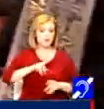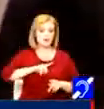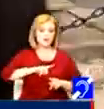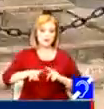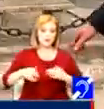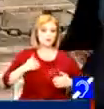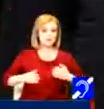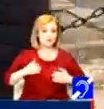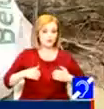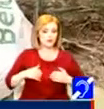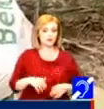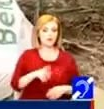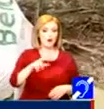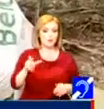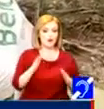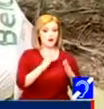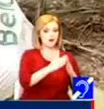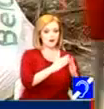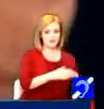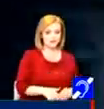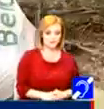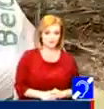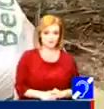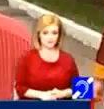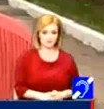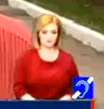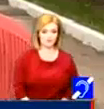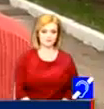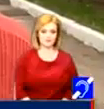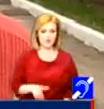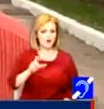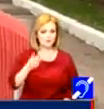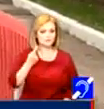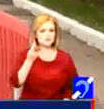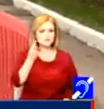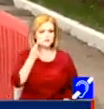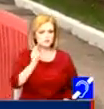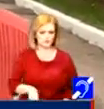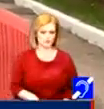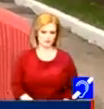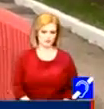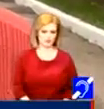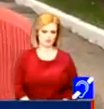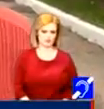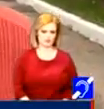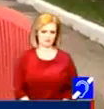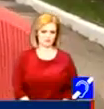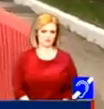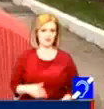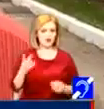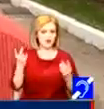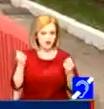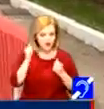gunoiul pe unde au apucat, unii chiar pe la alte morminte. Oamenii nu sunt conștienți. Asta cred.